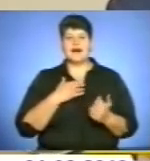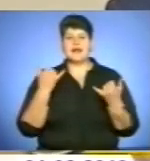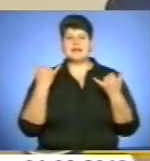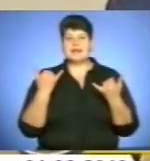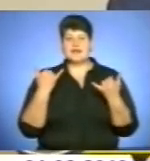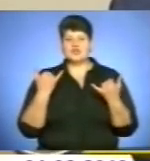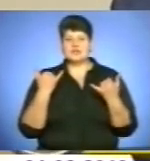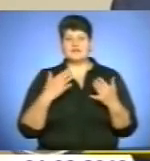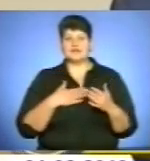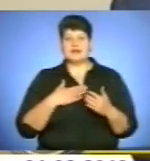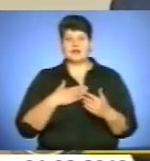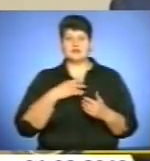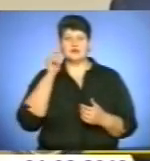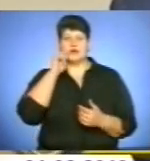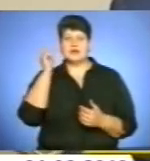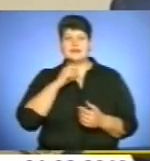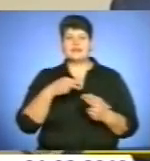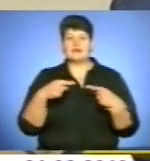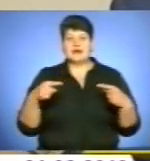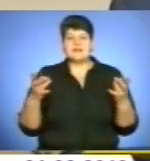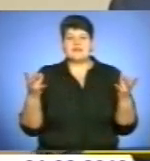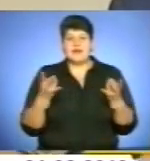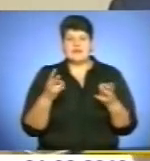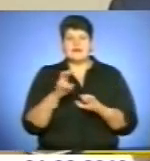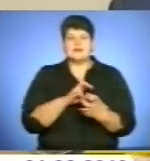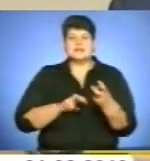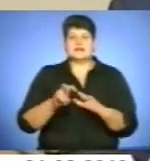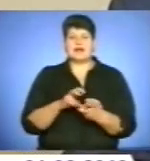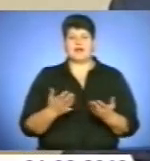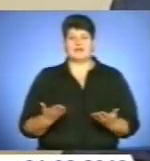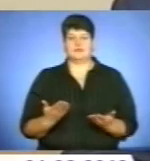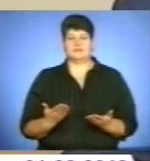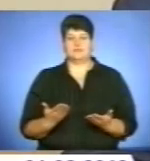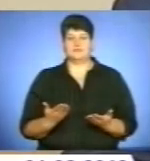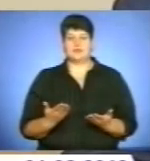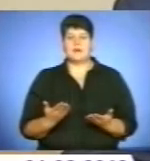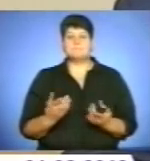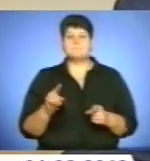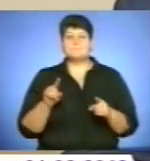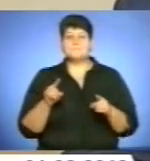где-то треба шукати? От. Чому, так сказати,